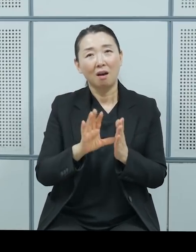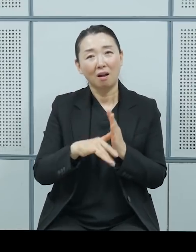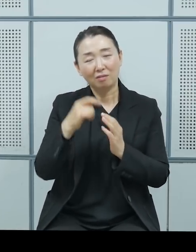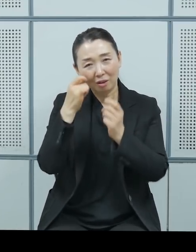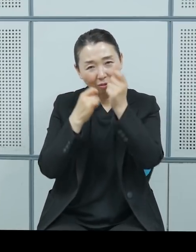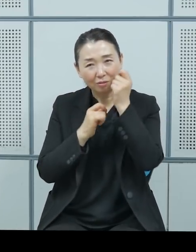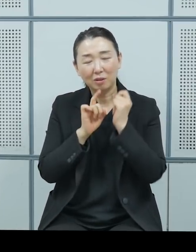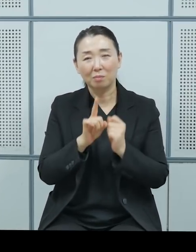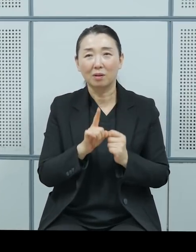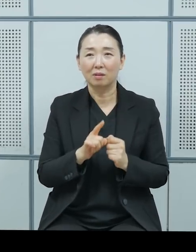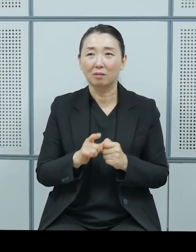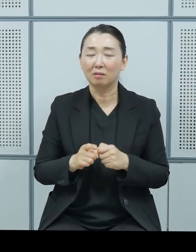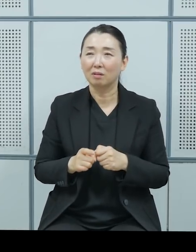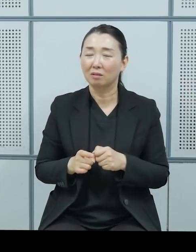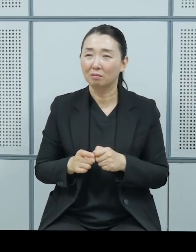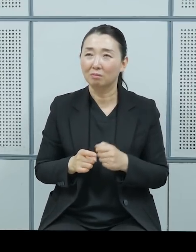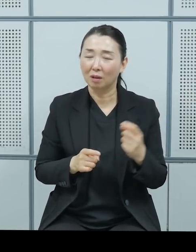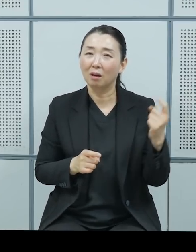거예요. 그 얘기 듣고